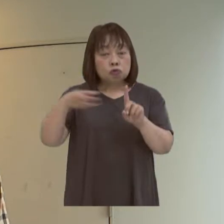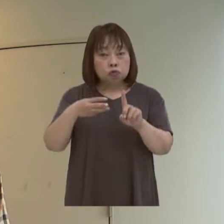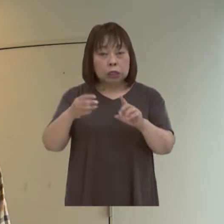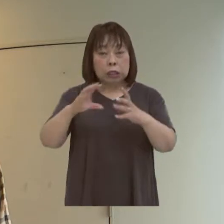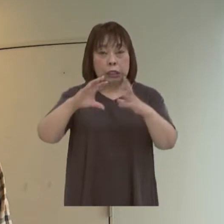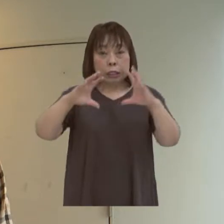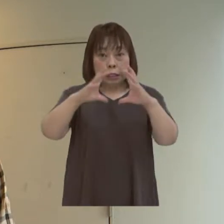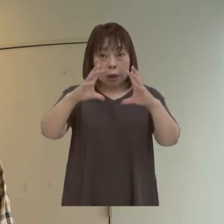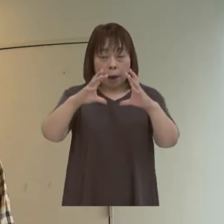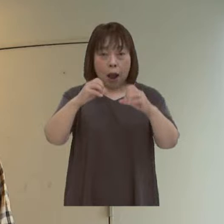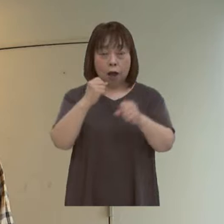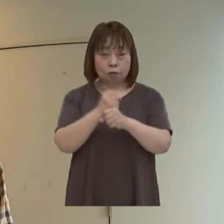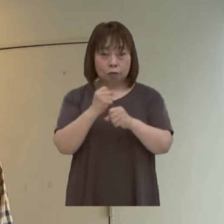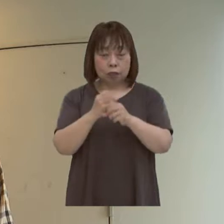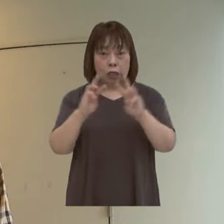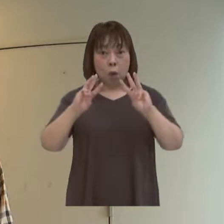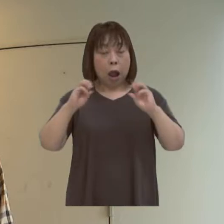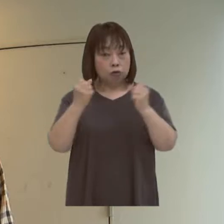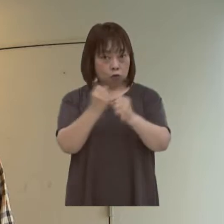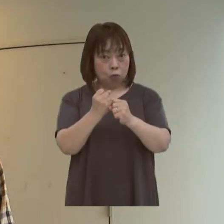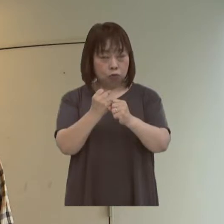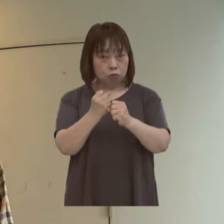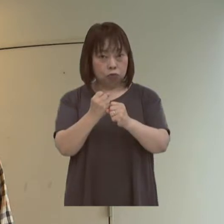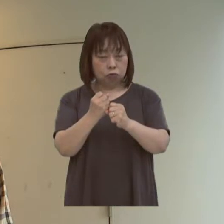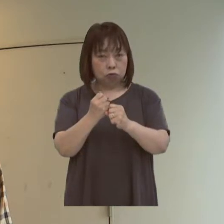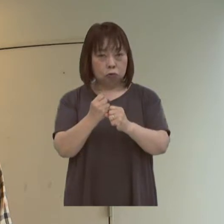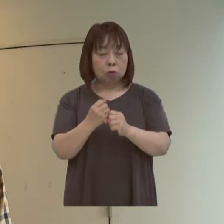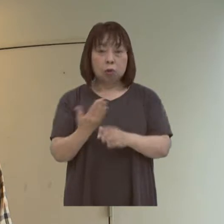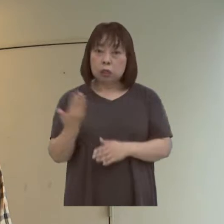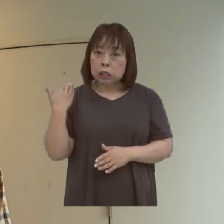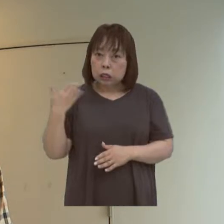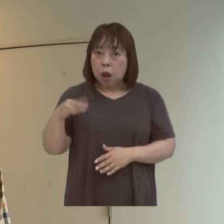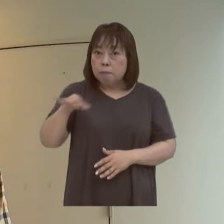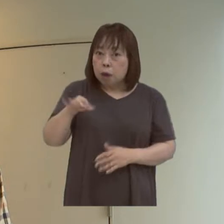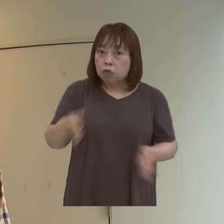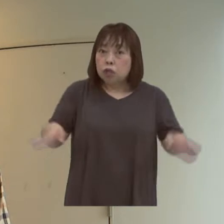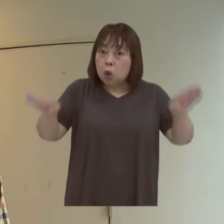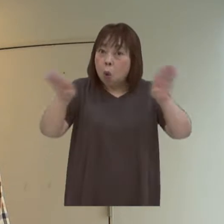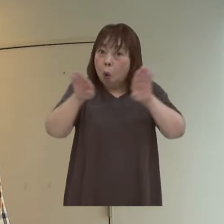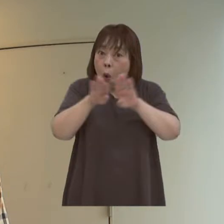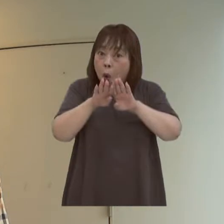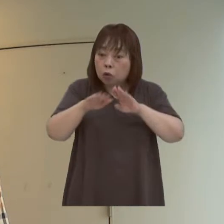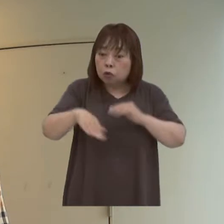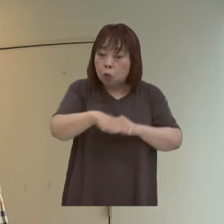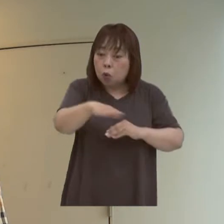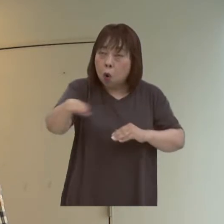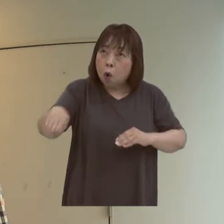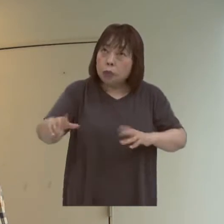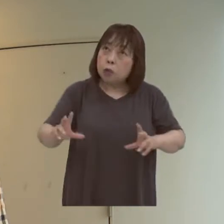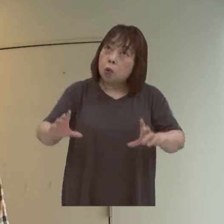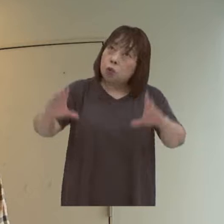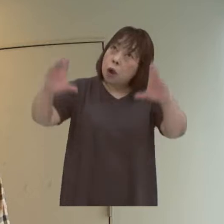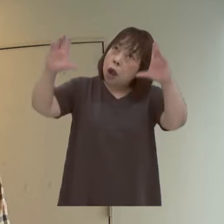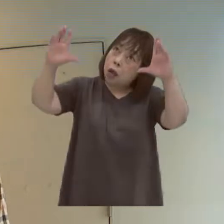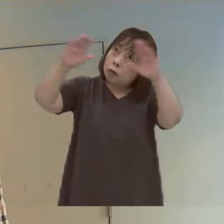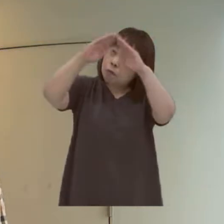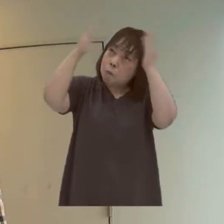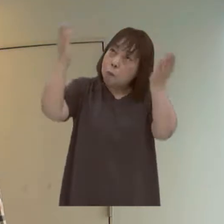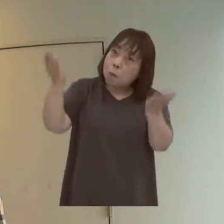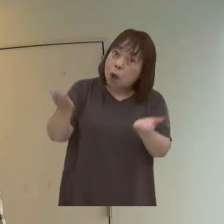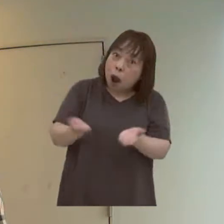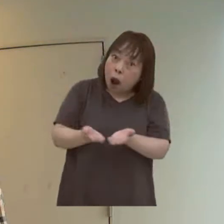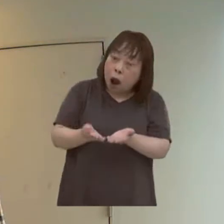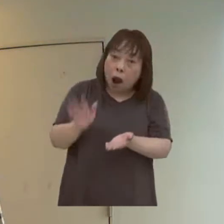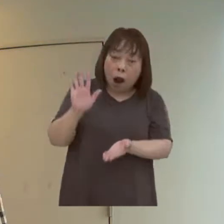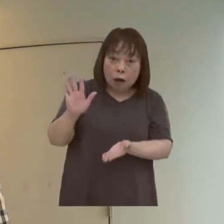ークショップです。ヴェルディホールのロビーに以前大きな植物の球体がかかっていたのをご存知